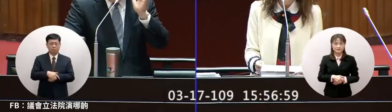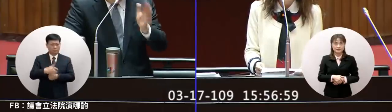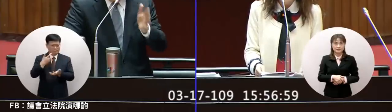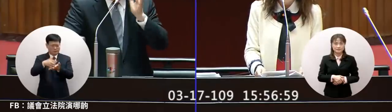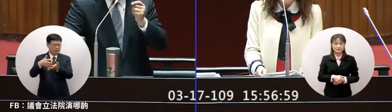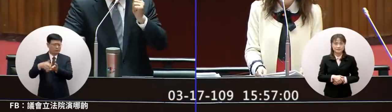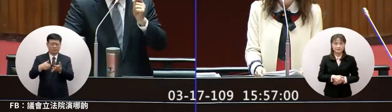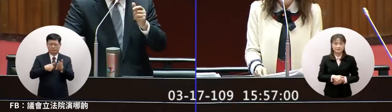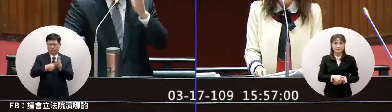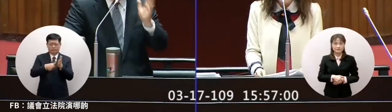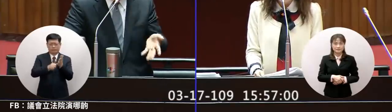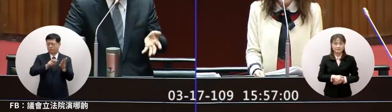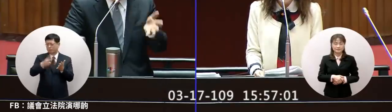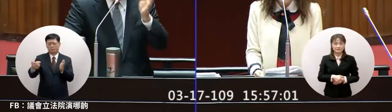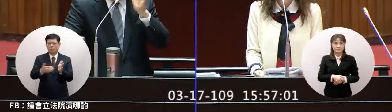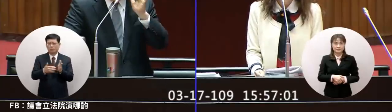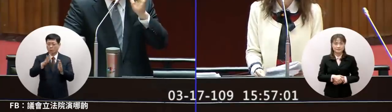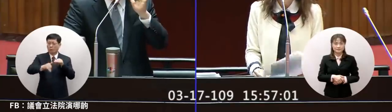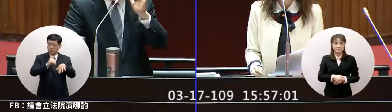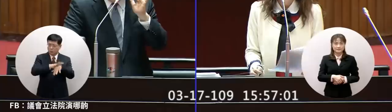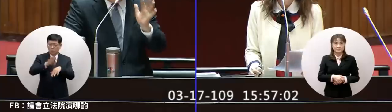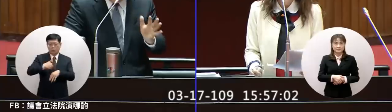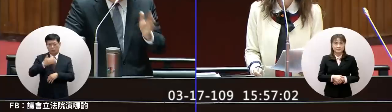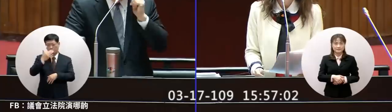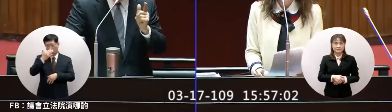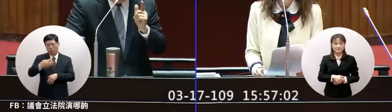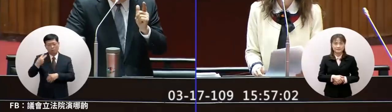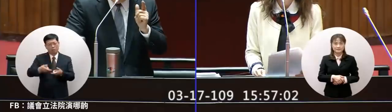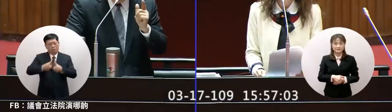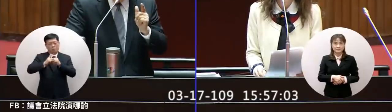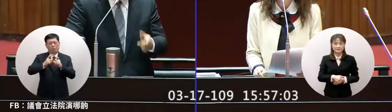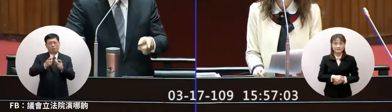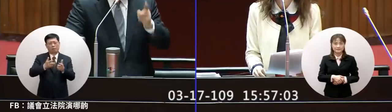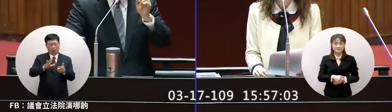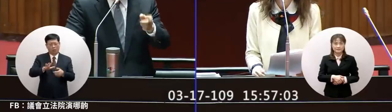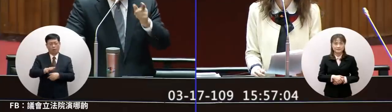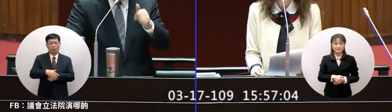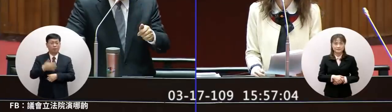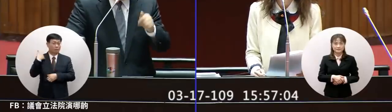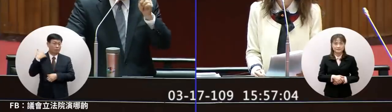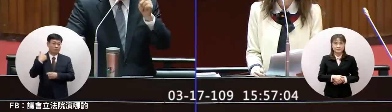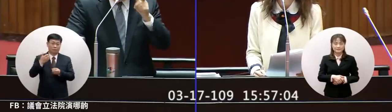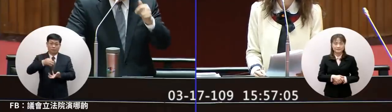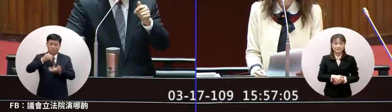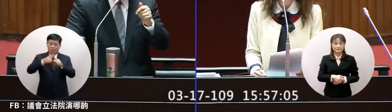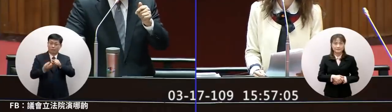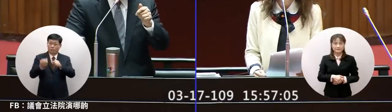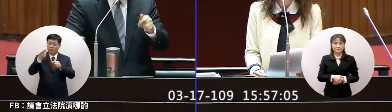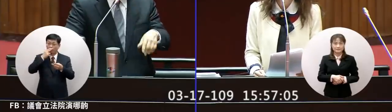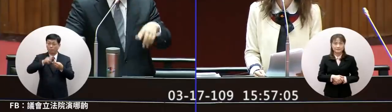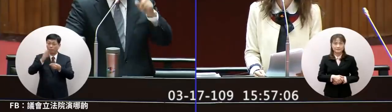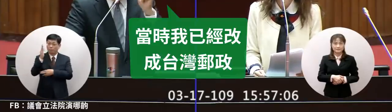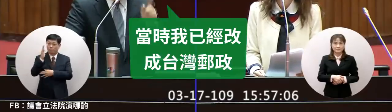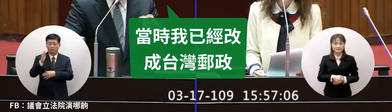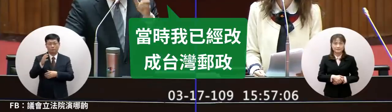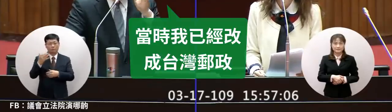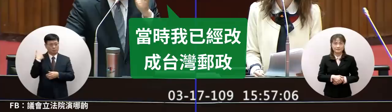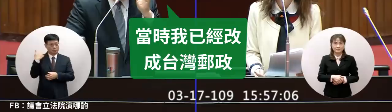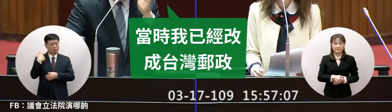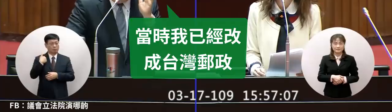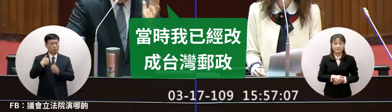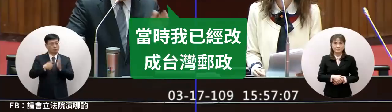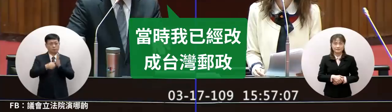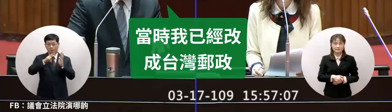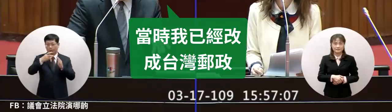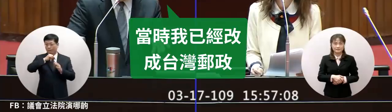济名改过，后成功后过去后改倒转来。 嘿， 像你头拄仔讲的这个中华邮政，当时我已